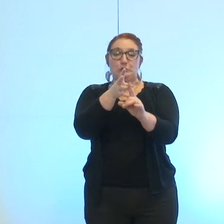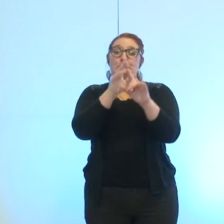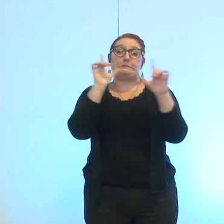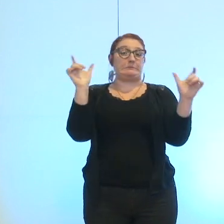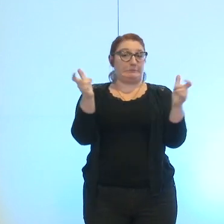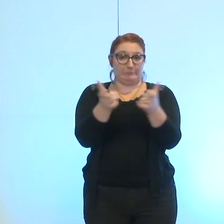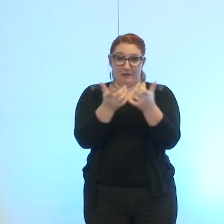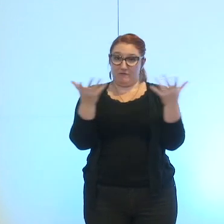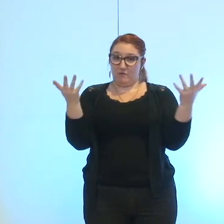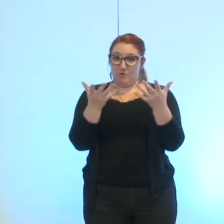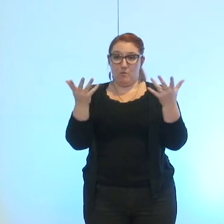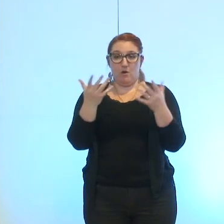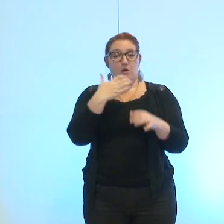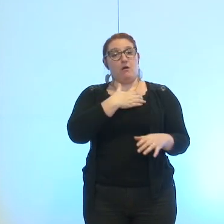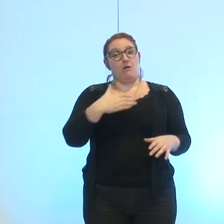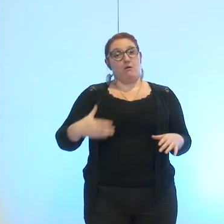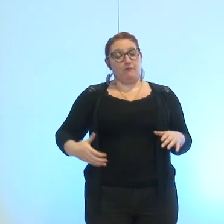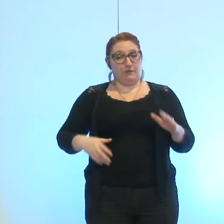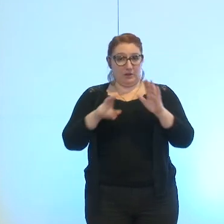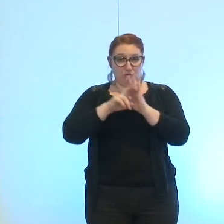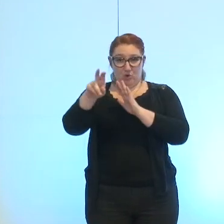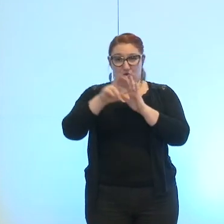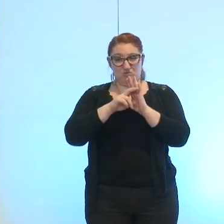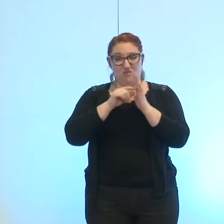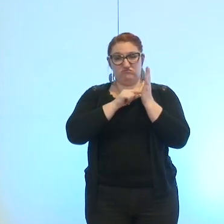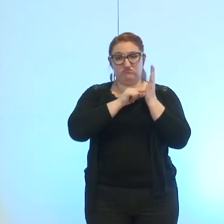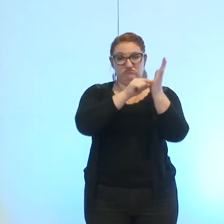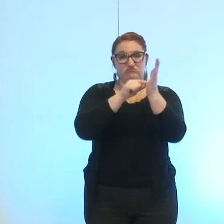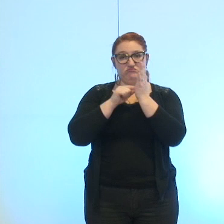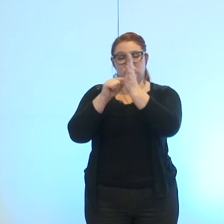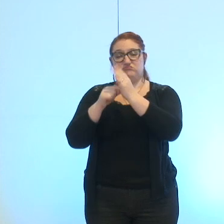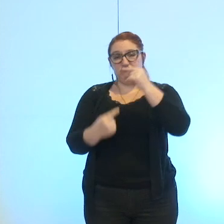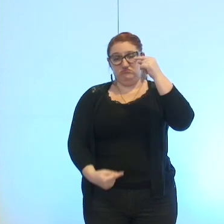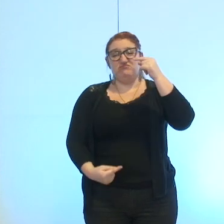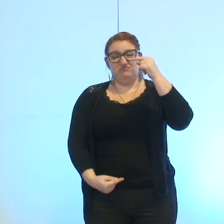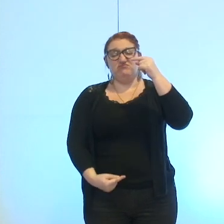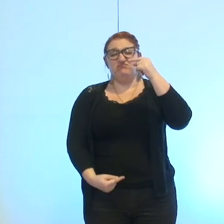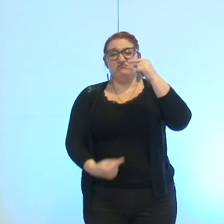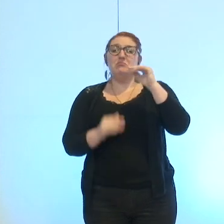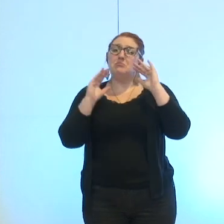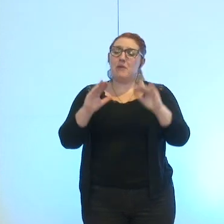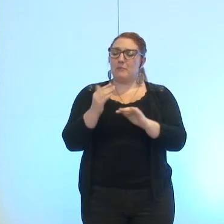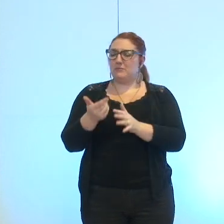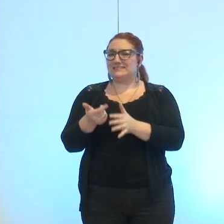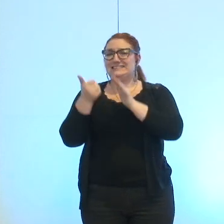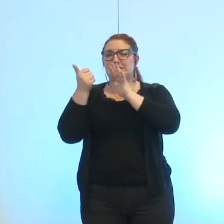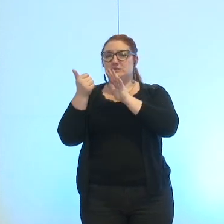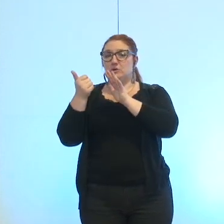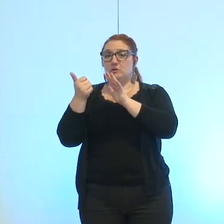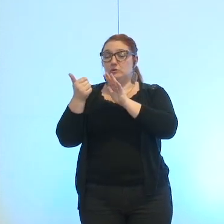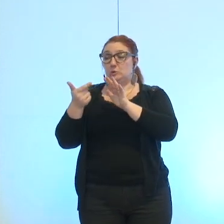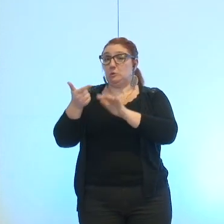endettement élevé malgré les efforts faits sur les deux précédents mandats pour réduire la dette